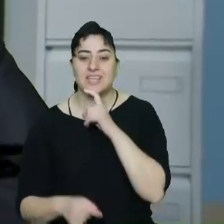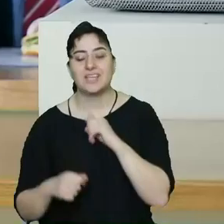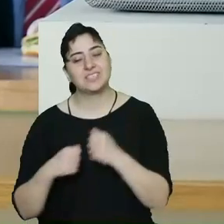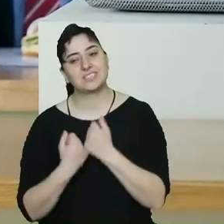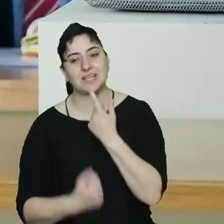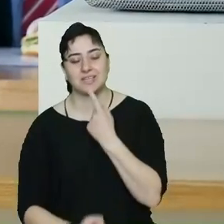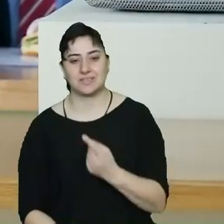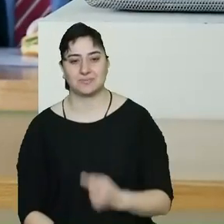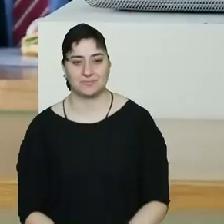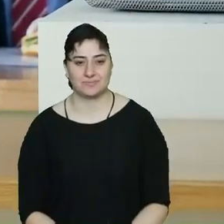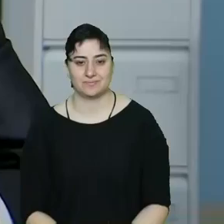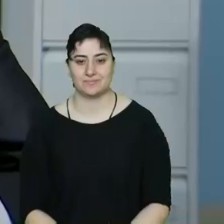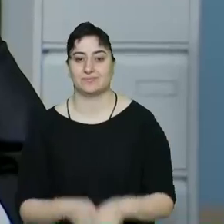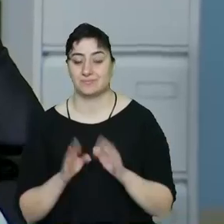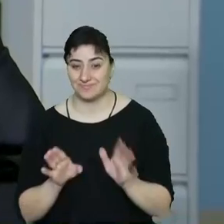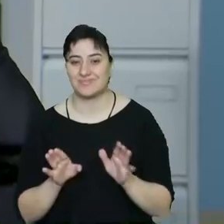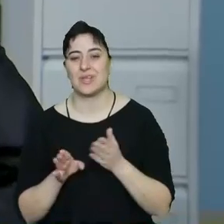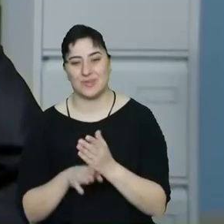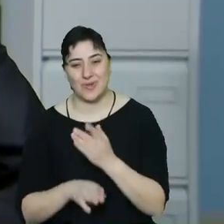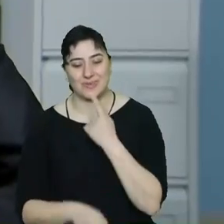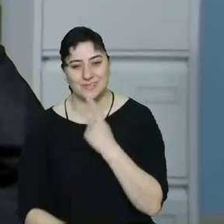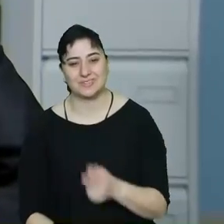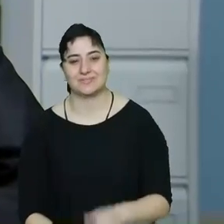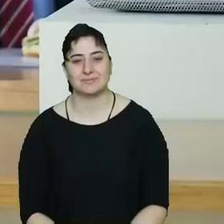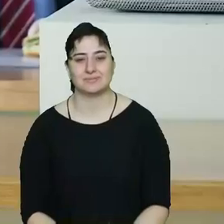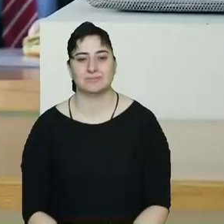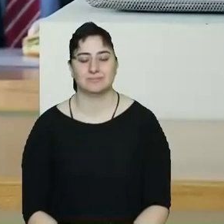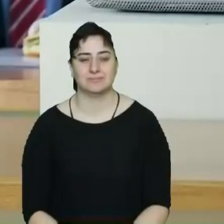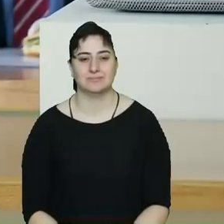Yanlışlıkla dedim. Aslında doğru diyecektim.